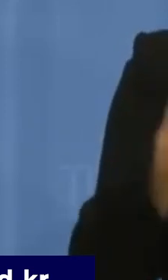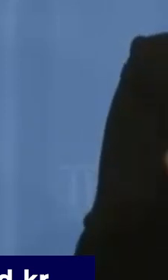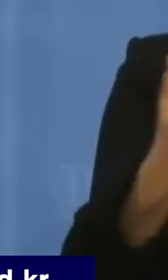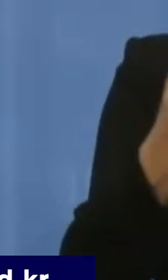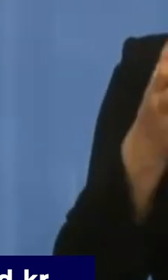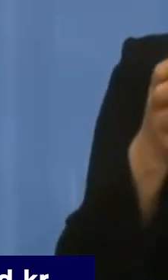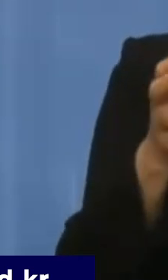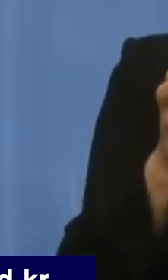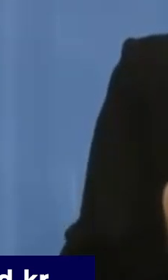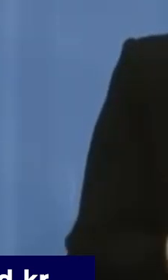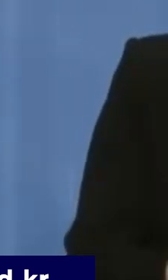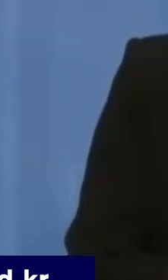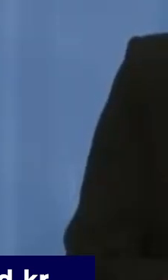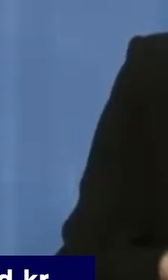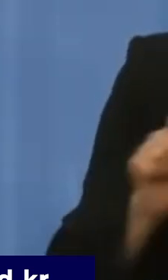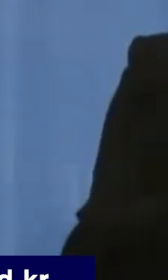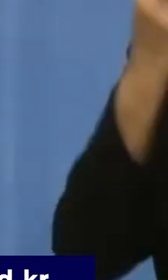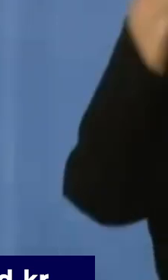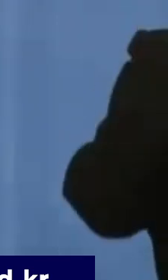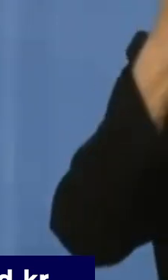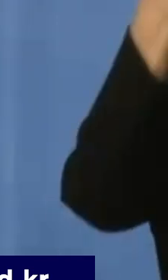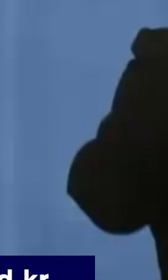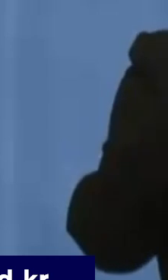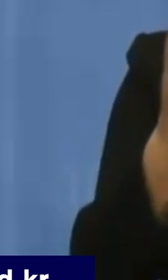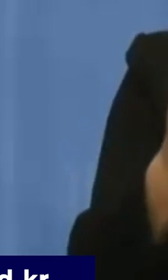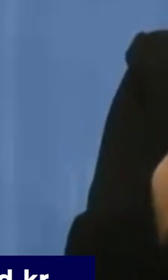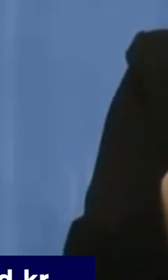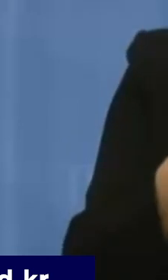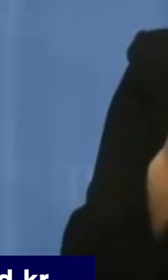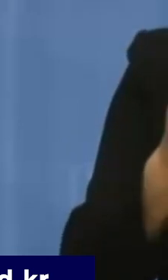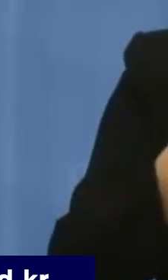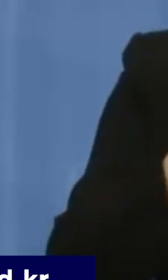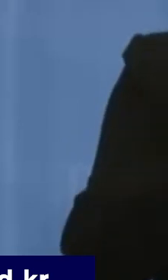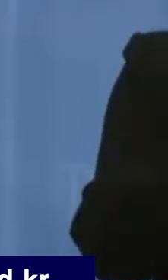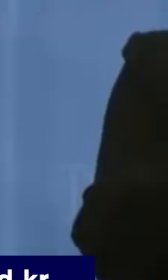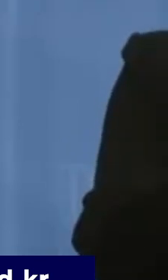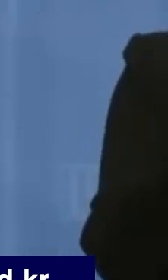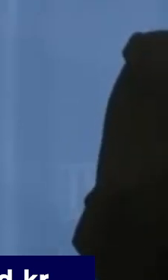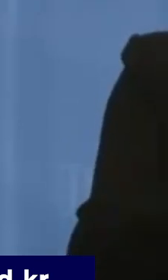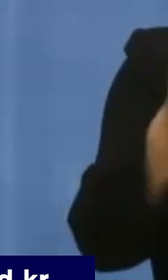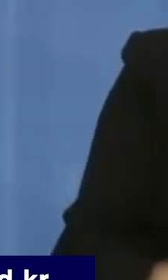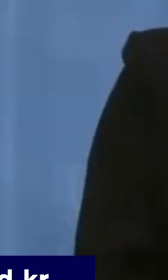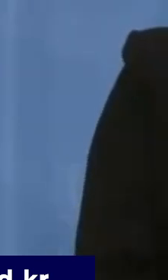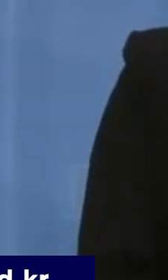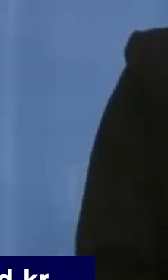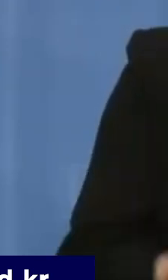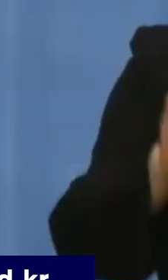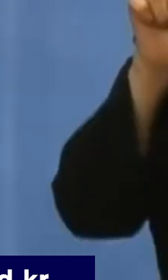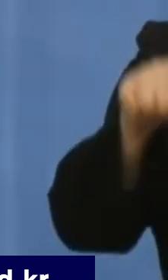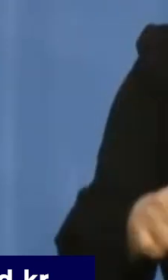기본소득당 쌍특검 중재안 발의 기자회견을 시작하도록 하겠습니다. 네,